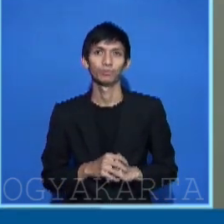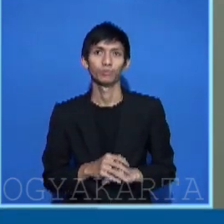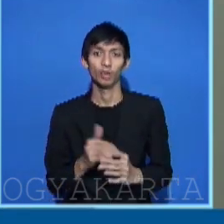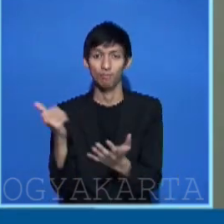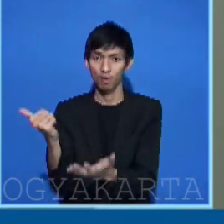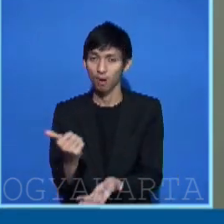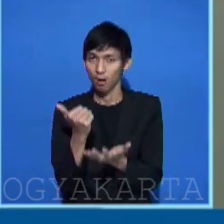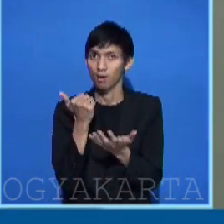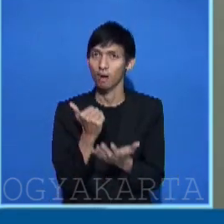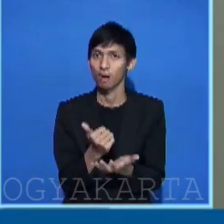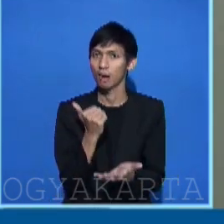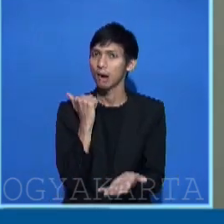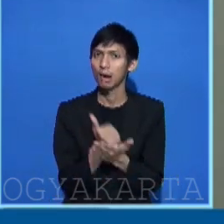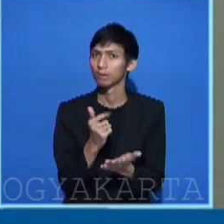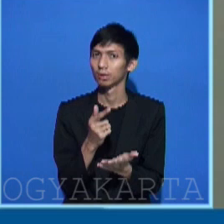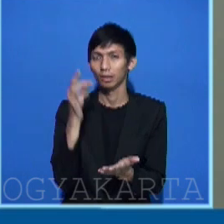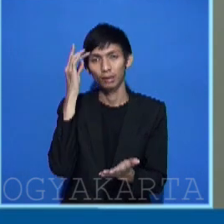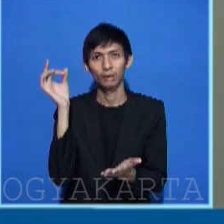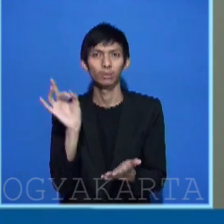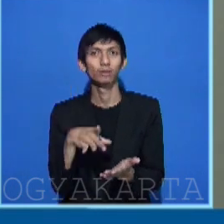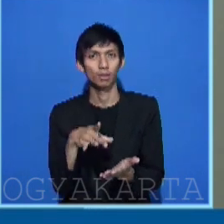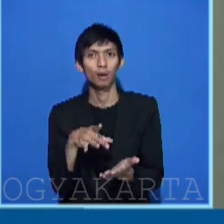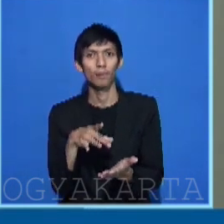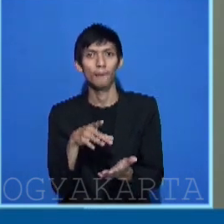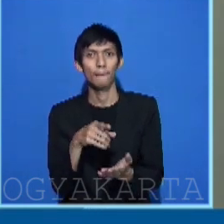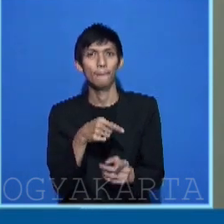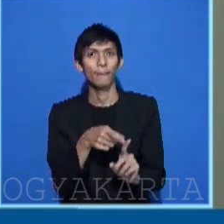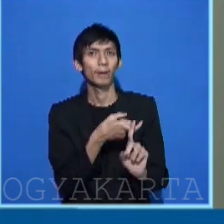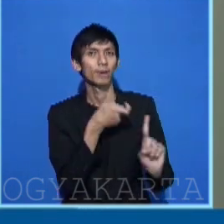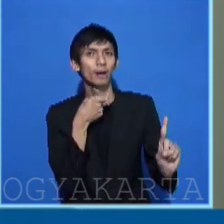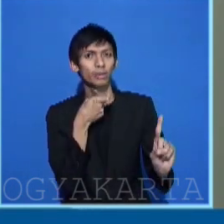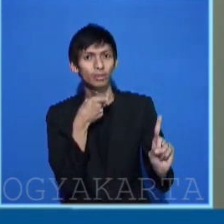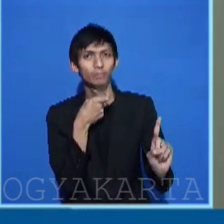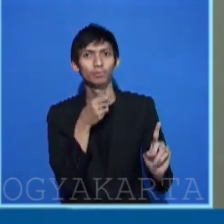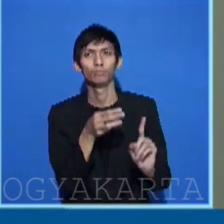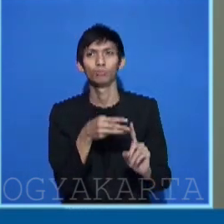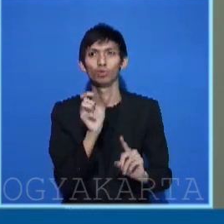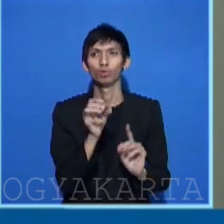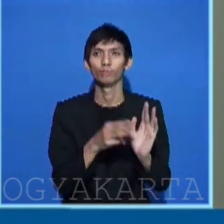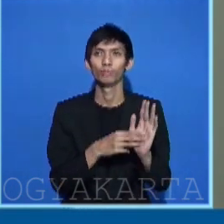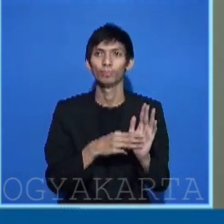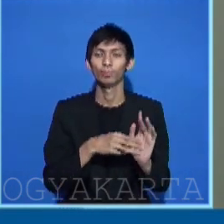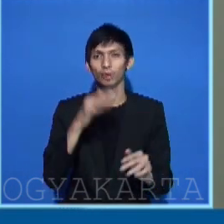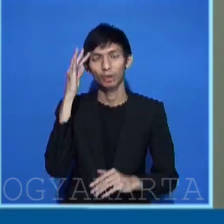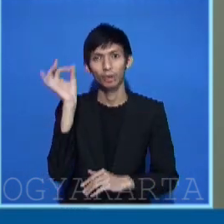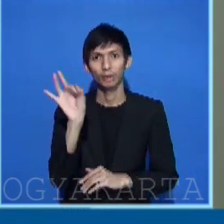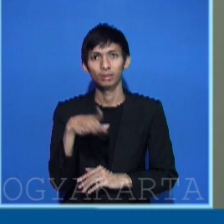utawi asli kalurahan ingkang saking bumdes utawi bumkal